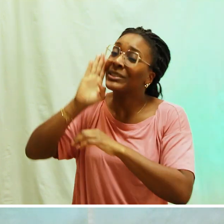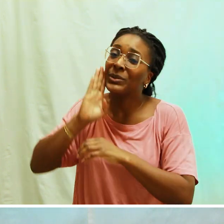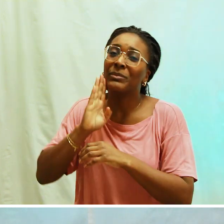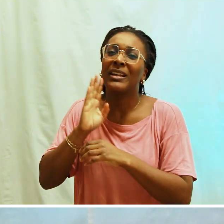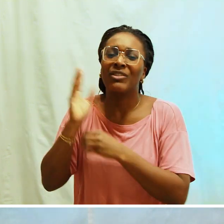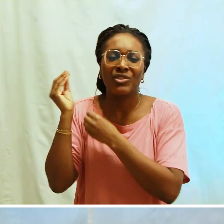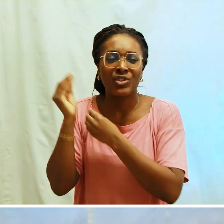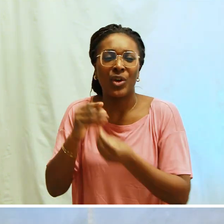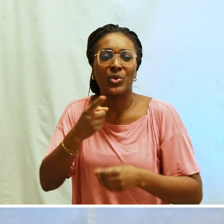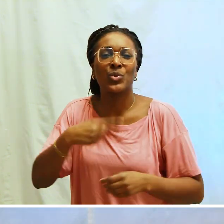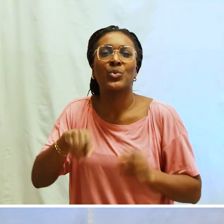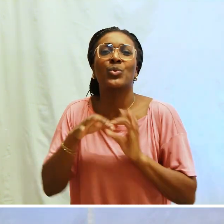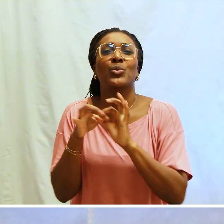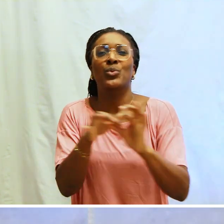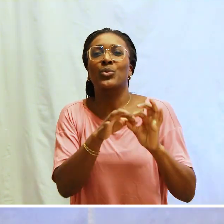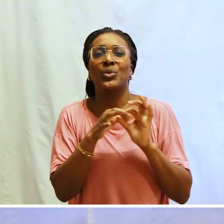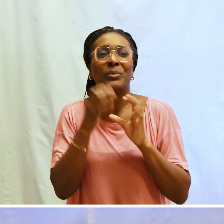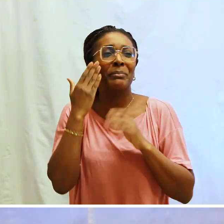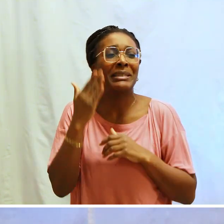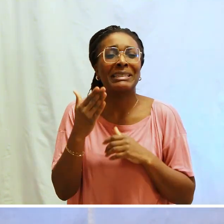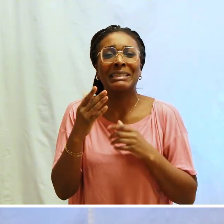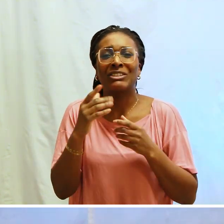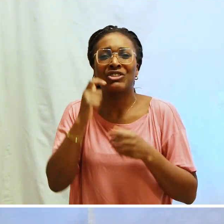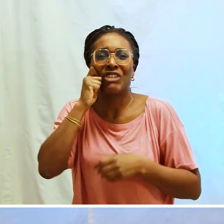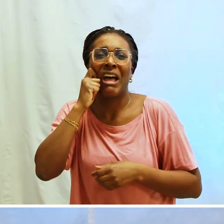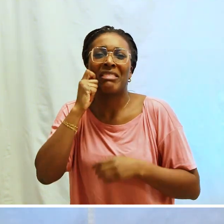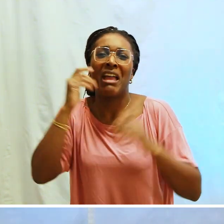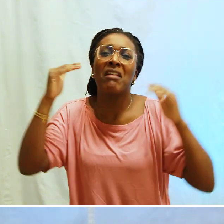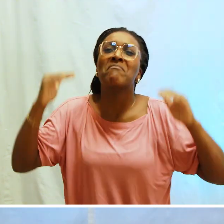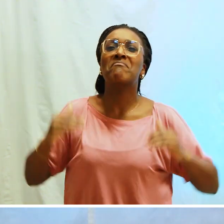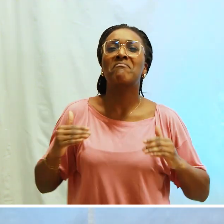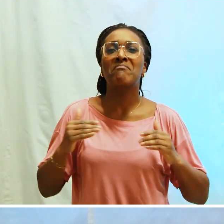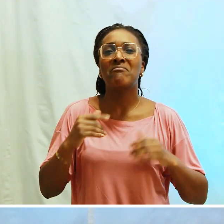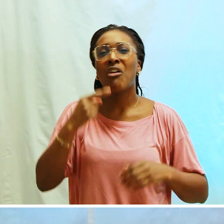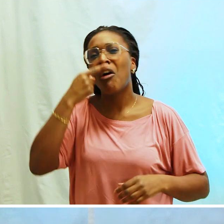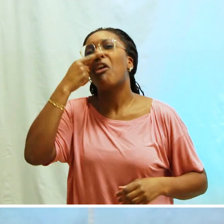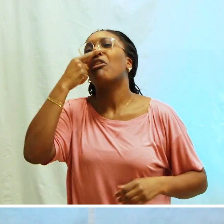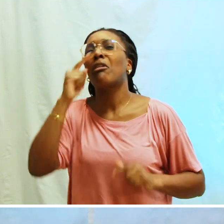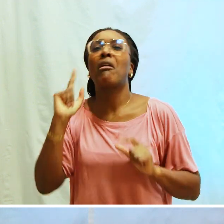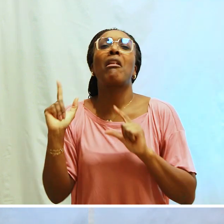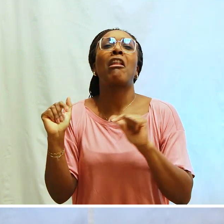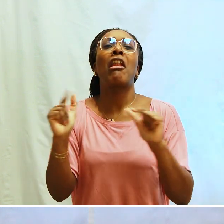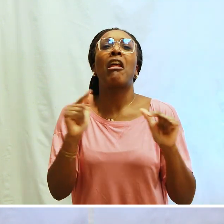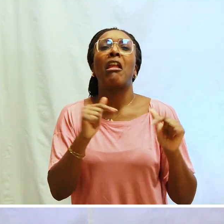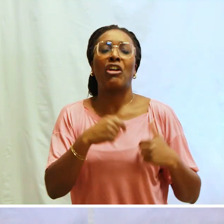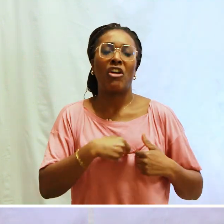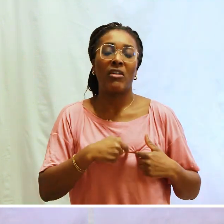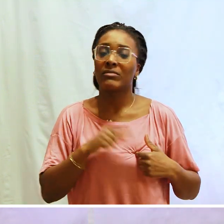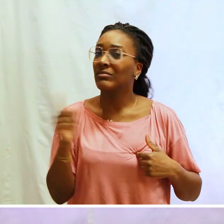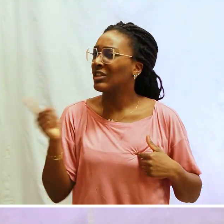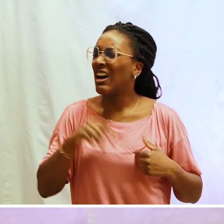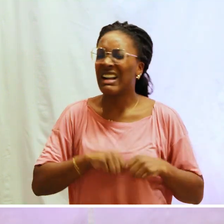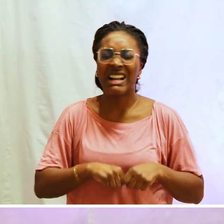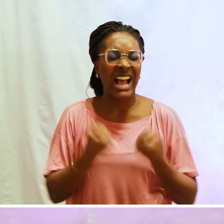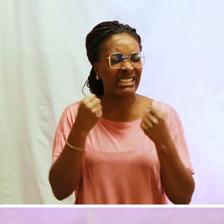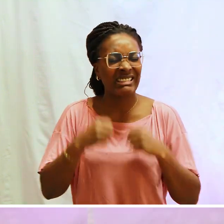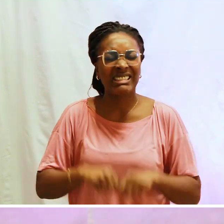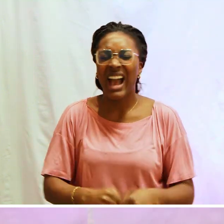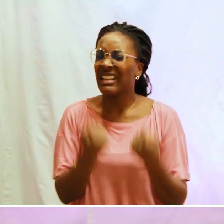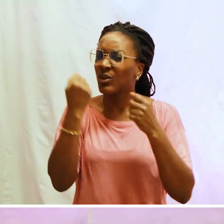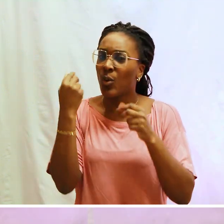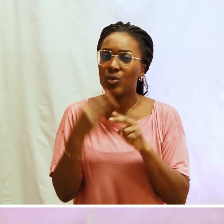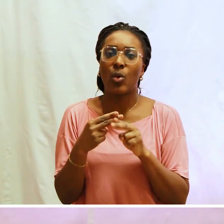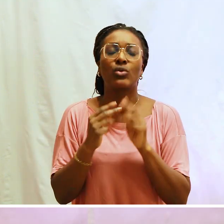diviser. S'il y a des sentiments comme ça charnels, de l'élévation, de l'orgueil, Seigneur, qui veut régner dans notre cœur, que ça soit brisé dans le nom de